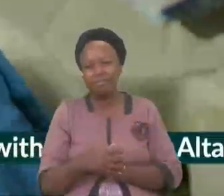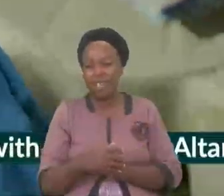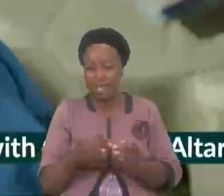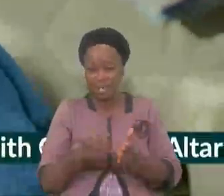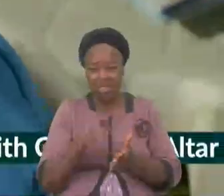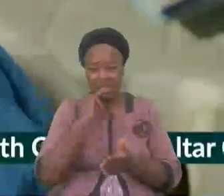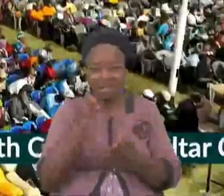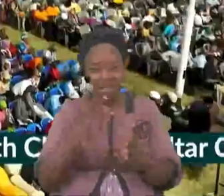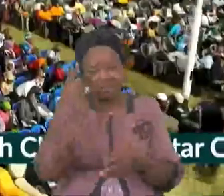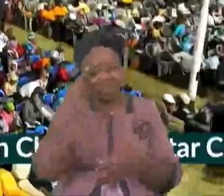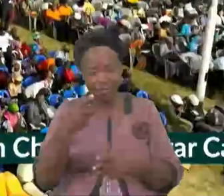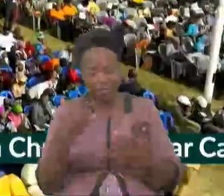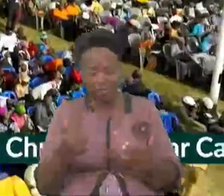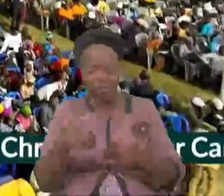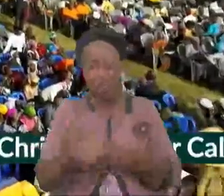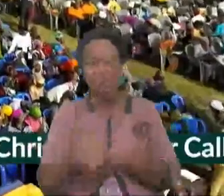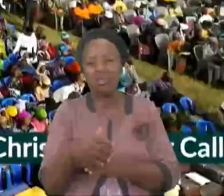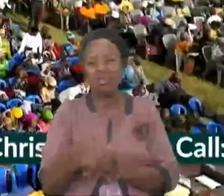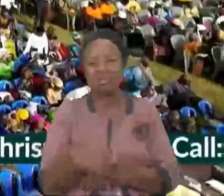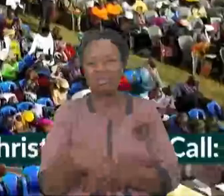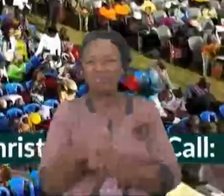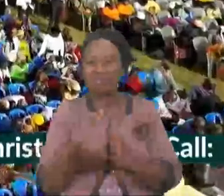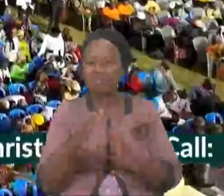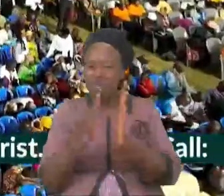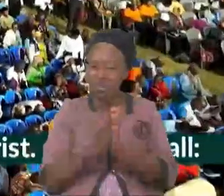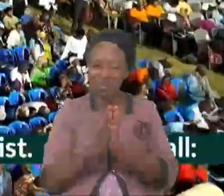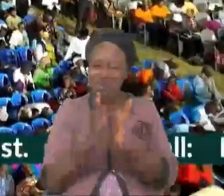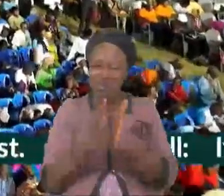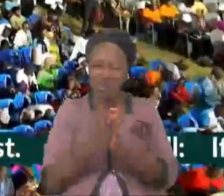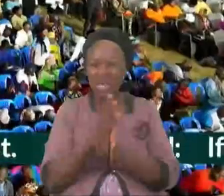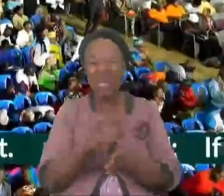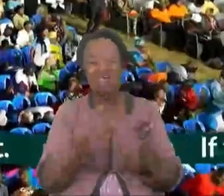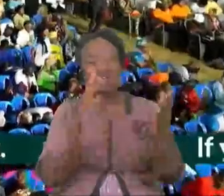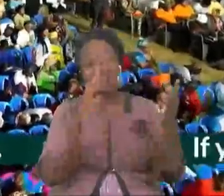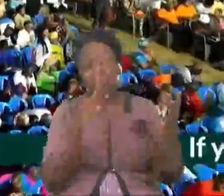C'est disponible pour toi. Demande au Seigneur.